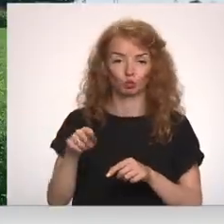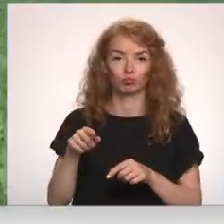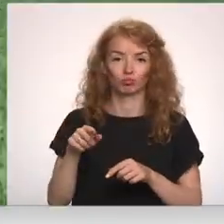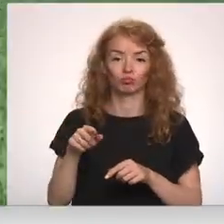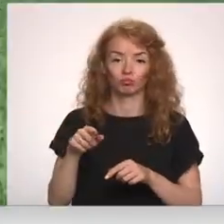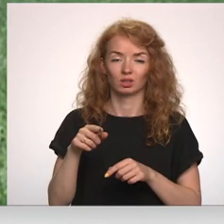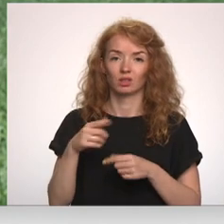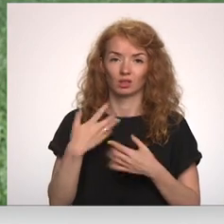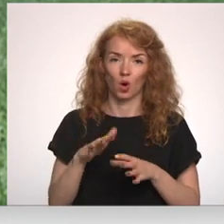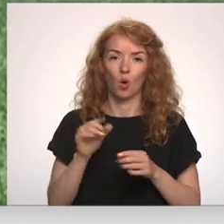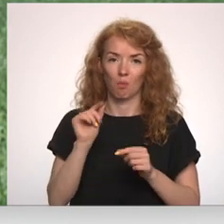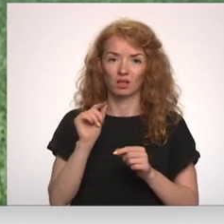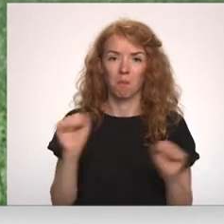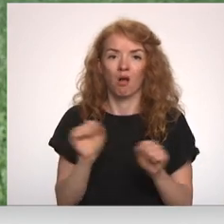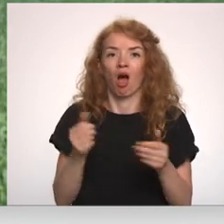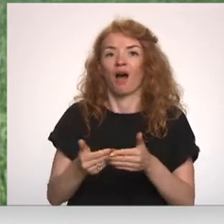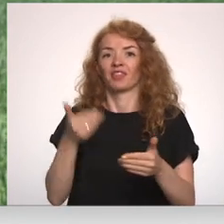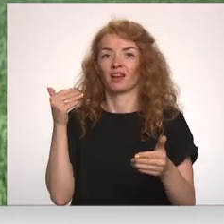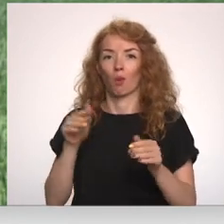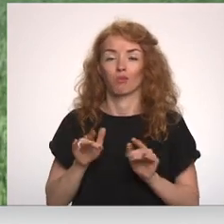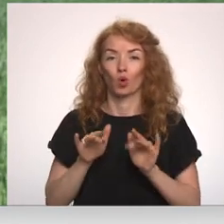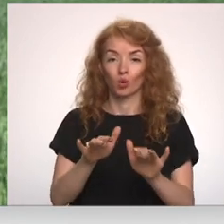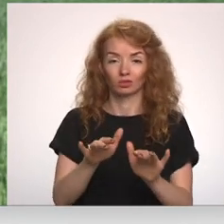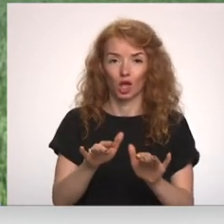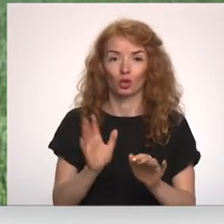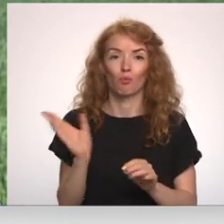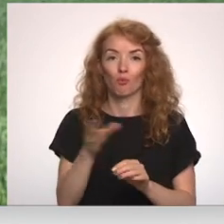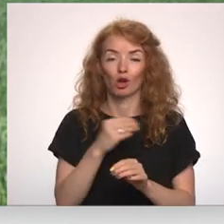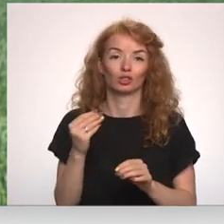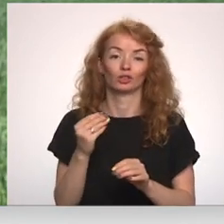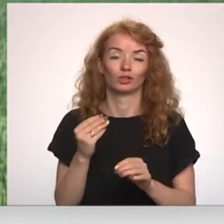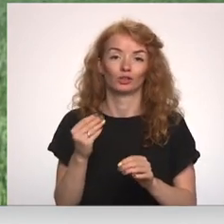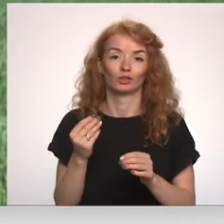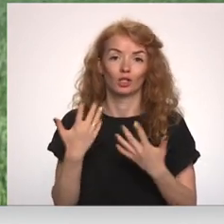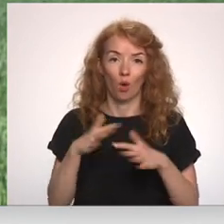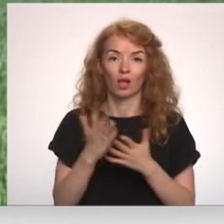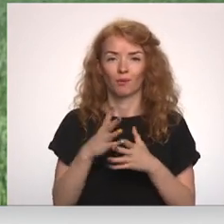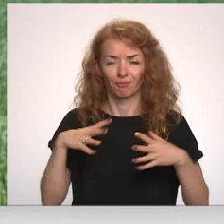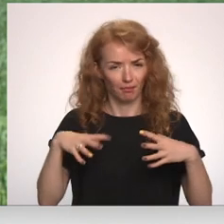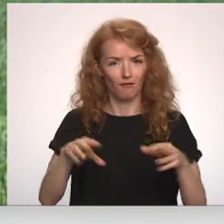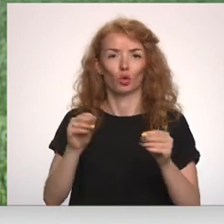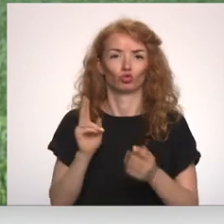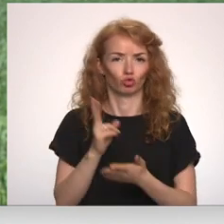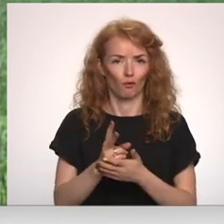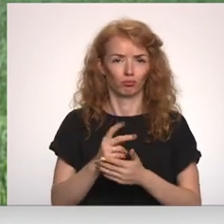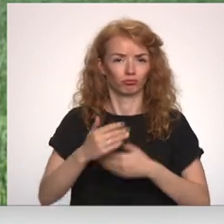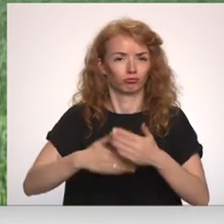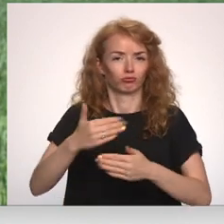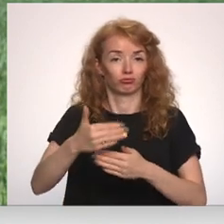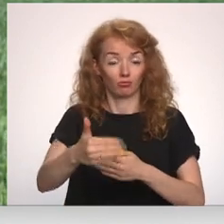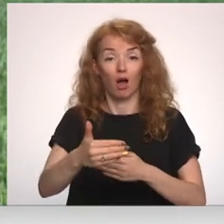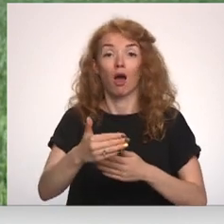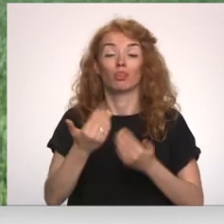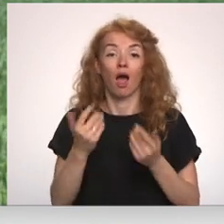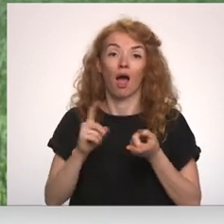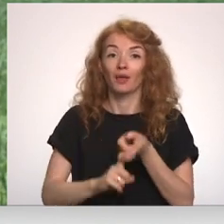diezgan pagatinātu to visu un pātrinātu to procesu. Ja. Šobrīd viss pasākums agrotehnisks, ko esam izpildījuši, izdarījuši. Un viss ir